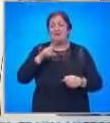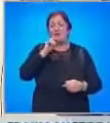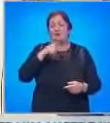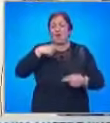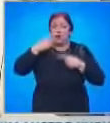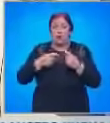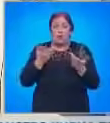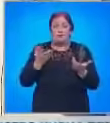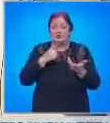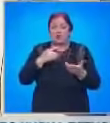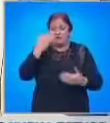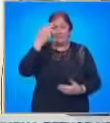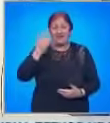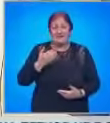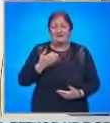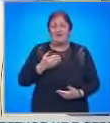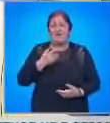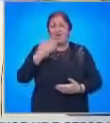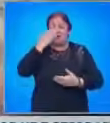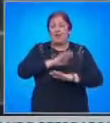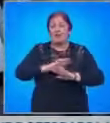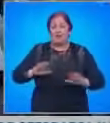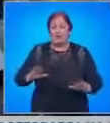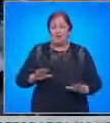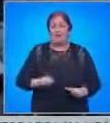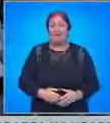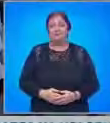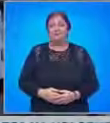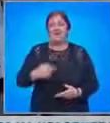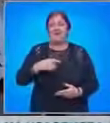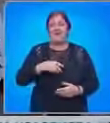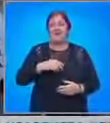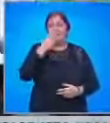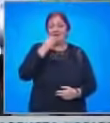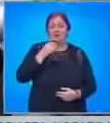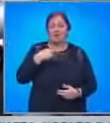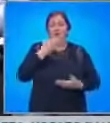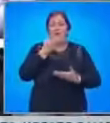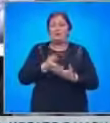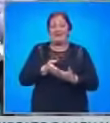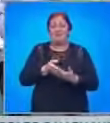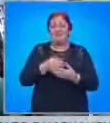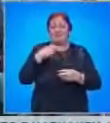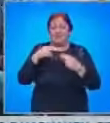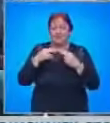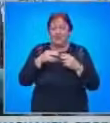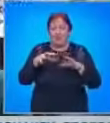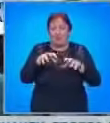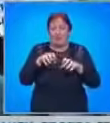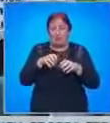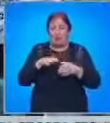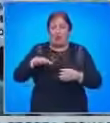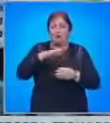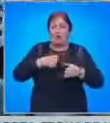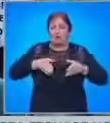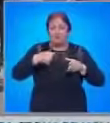друго. Защо ни признават на преболедувалите? И във Велико Търново представителите на заведенията блокираха